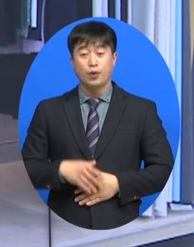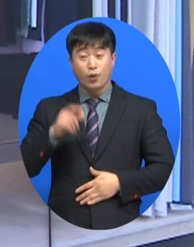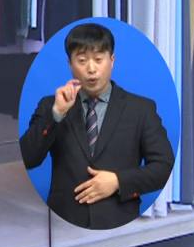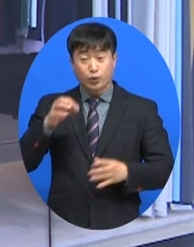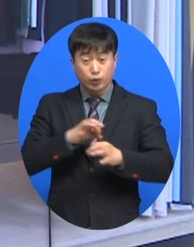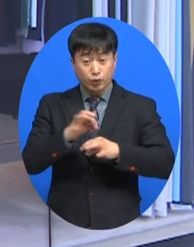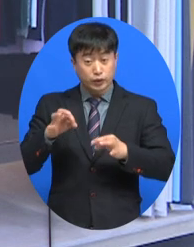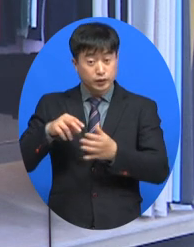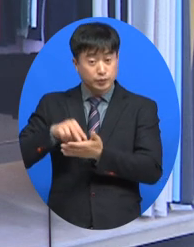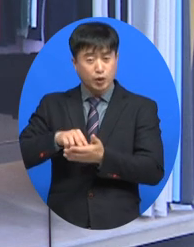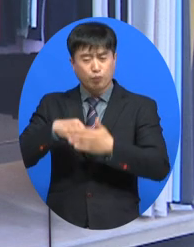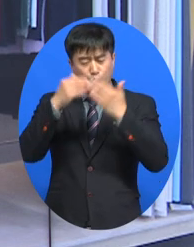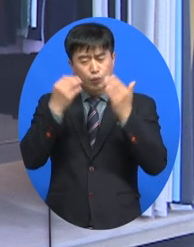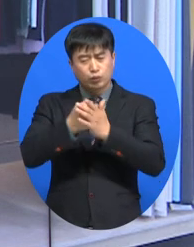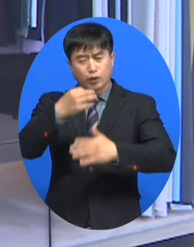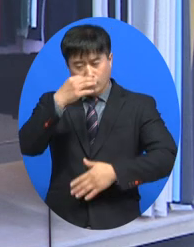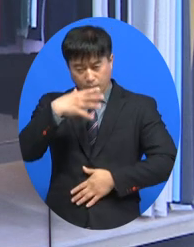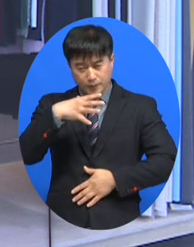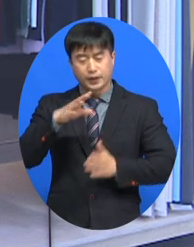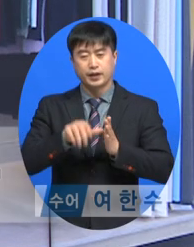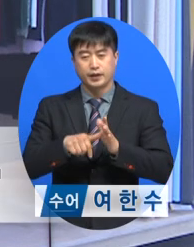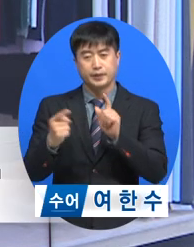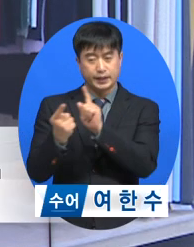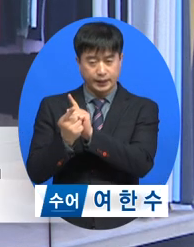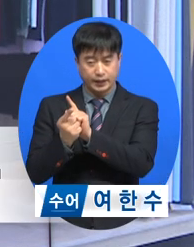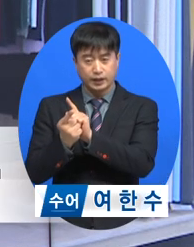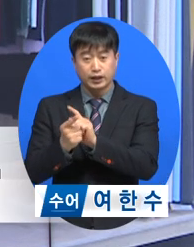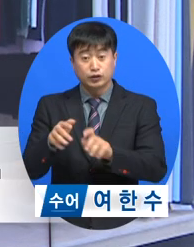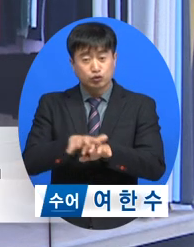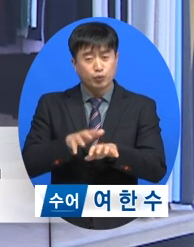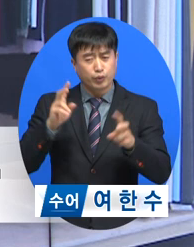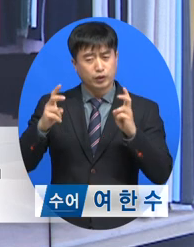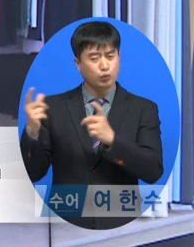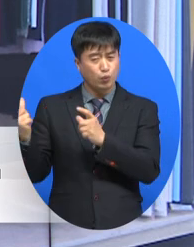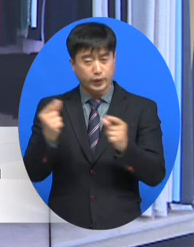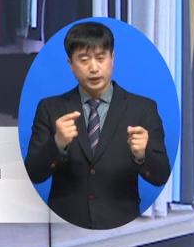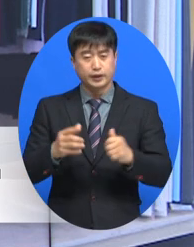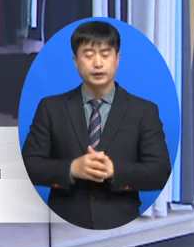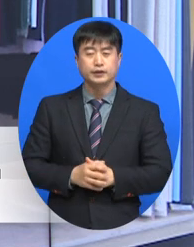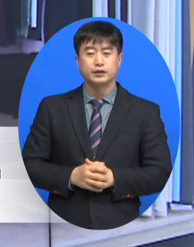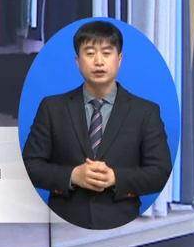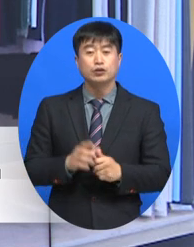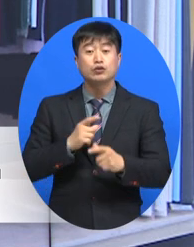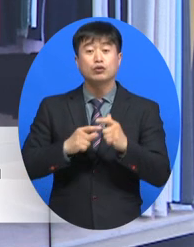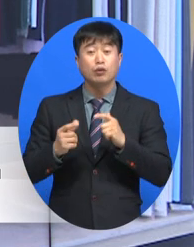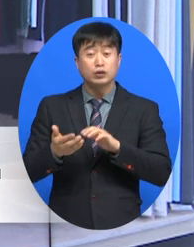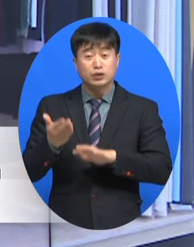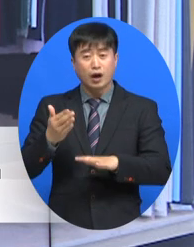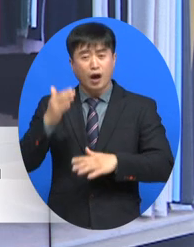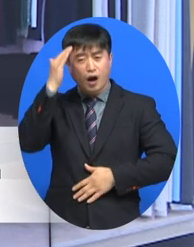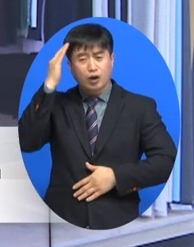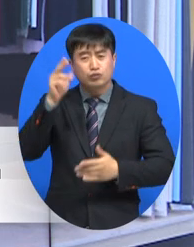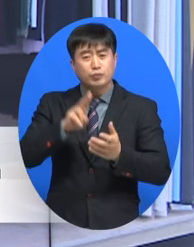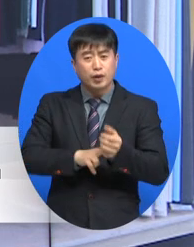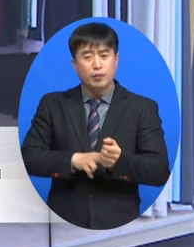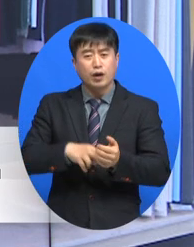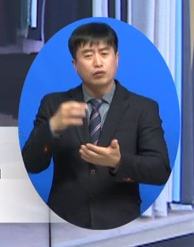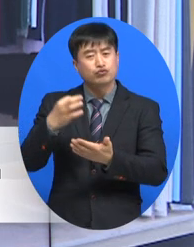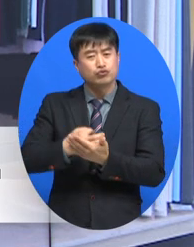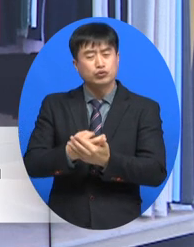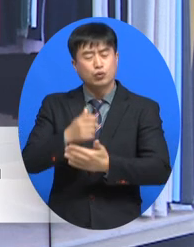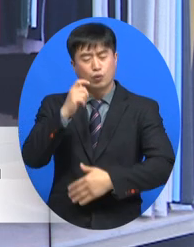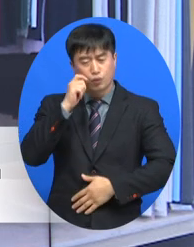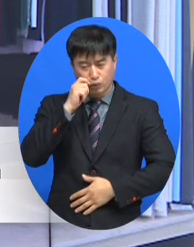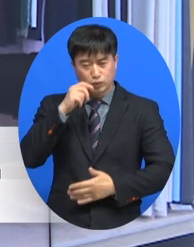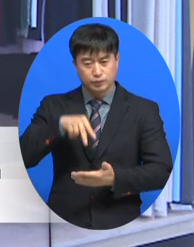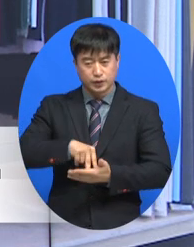어려운 경제 사정에 모두가 힘든 시기를 보내고 있습니다 섬유 기업들도 예외는 아닌데요 더 이상 국내 판매로만 수익을 내기는